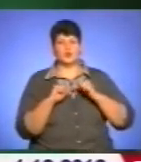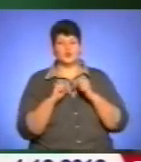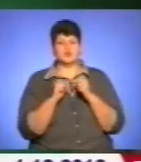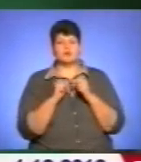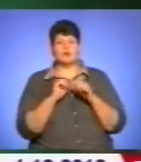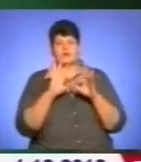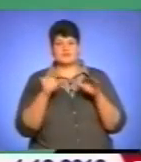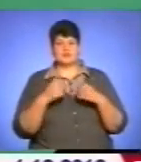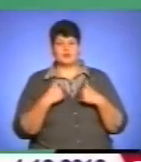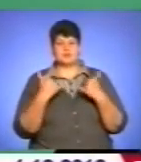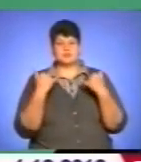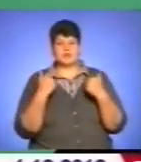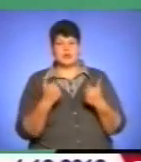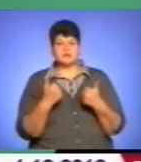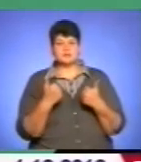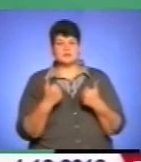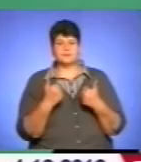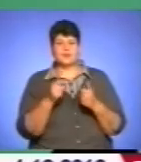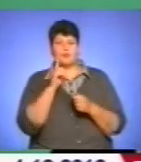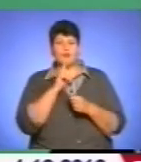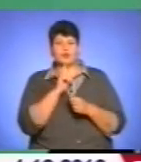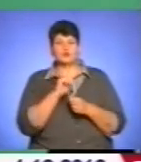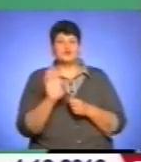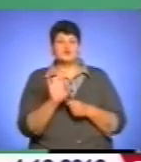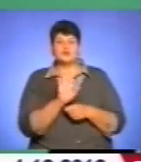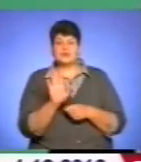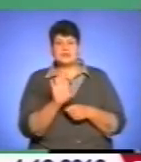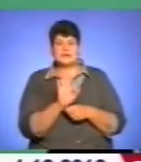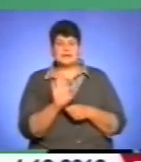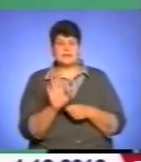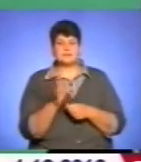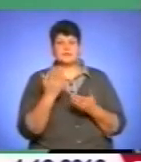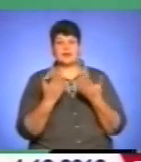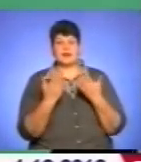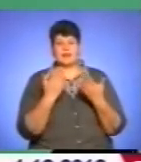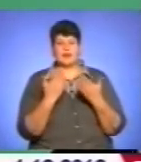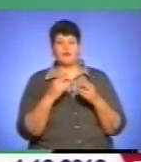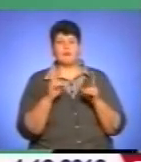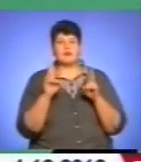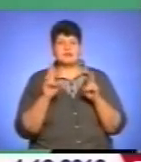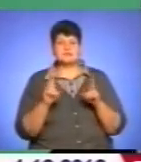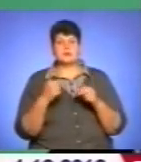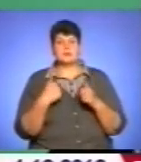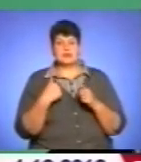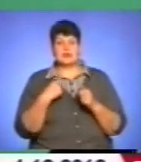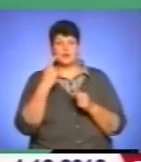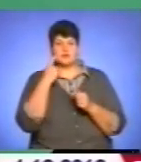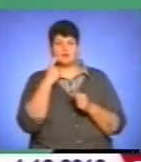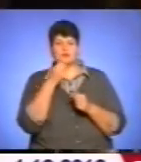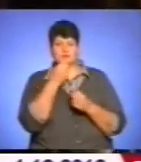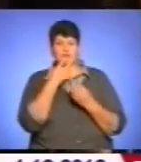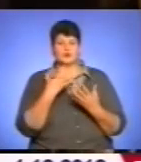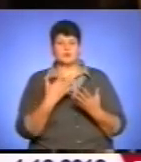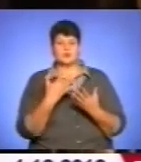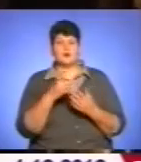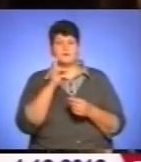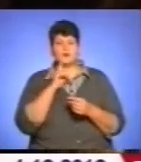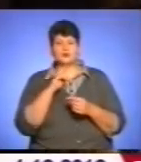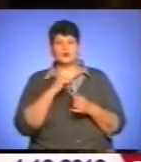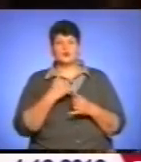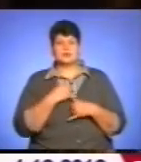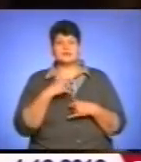нас все класно. Поки що ні, бо, в принципі, вчителі мене оцінюють досить добре. Поки що в нас таких